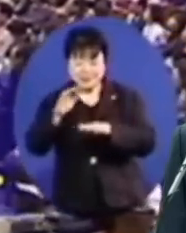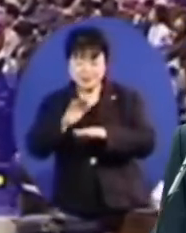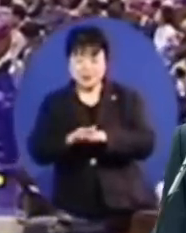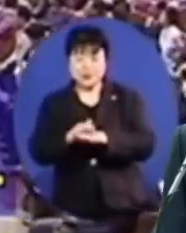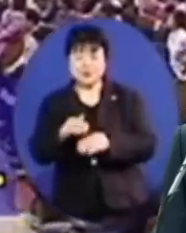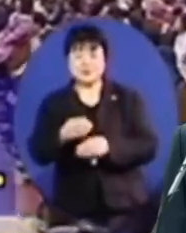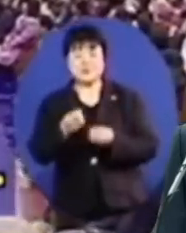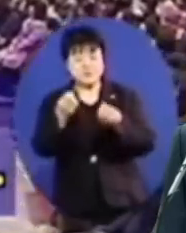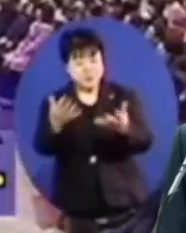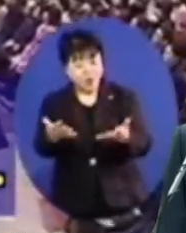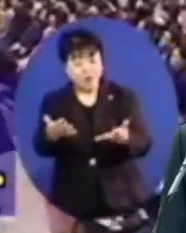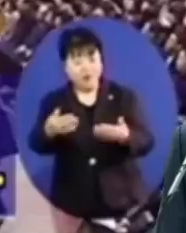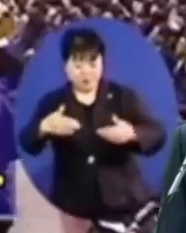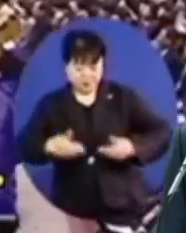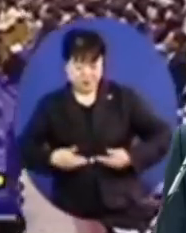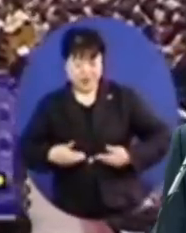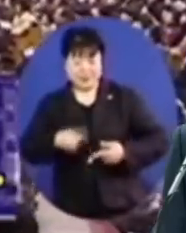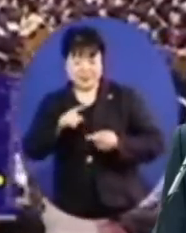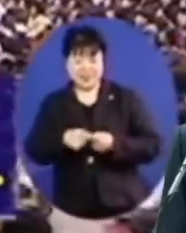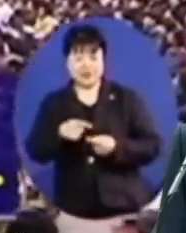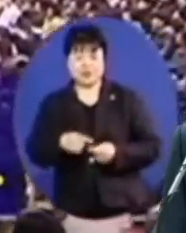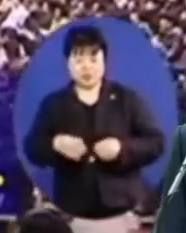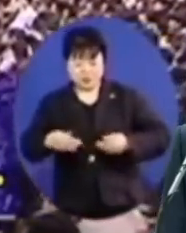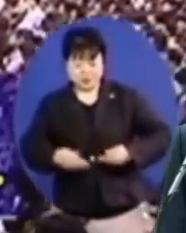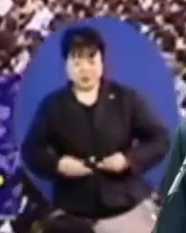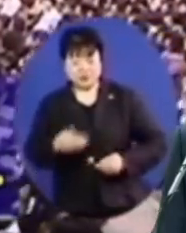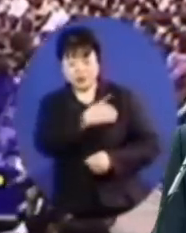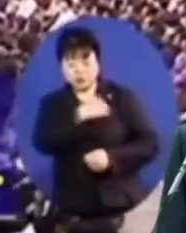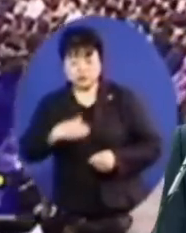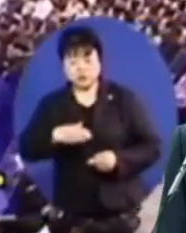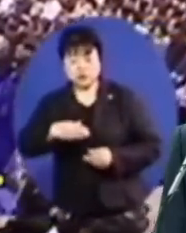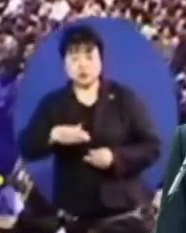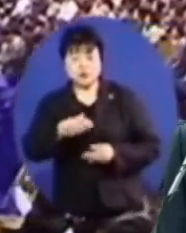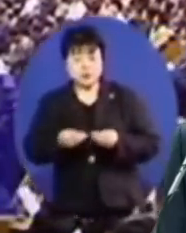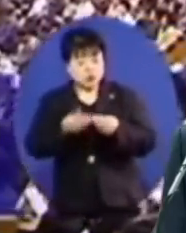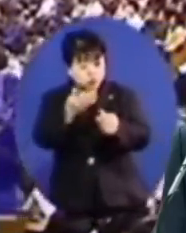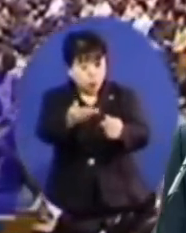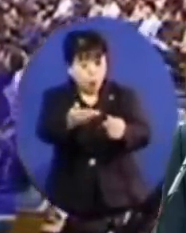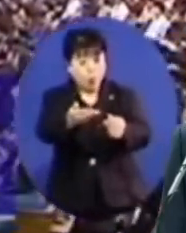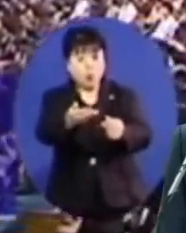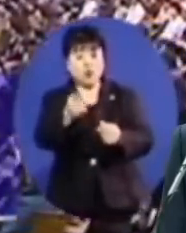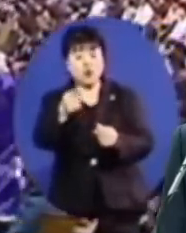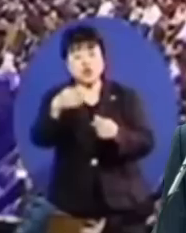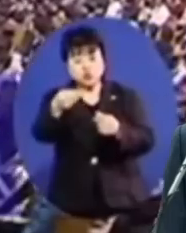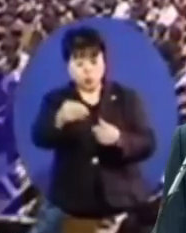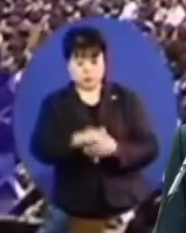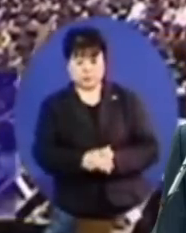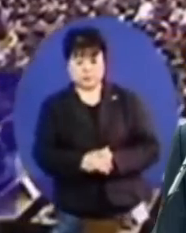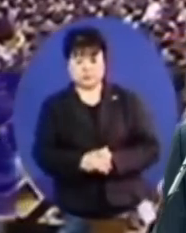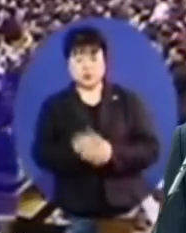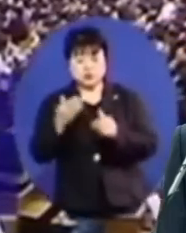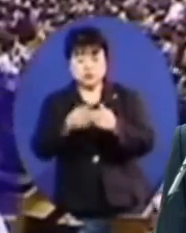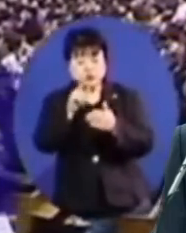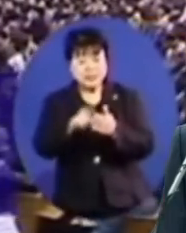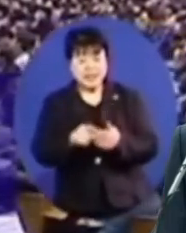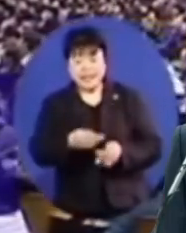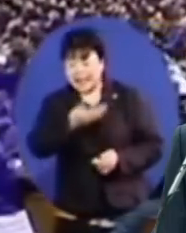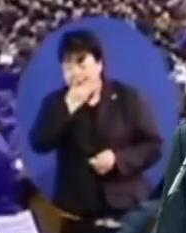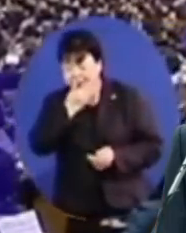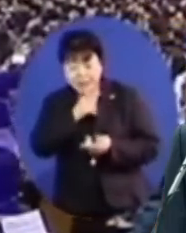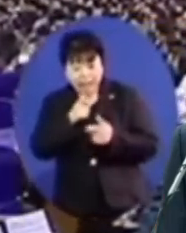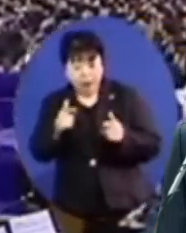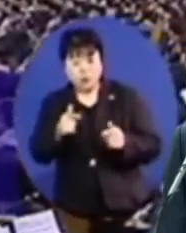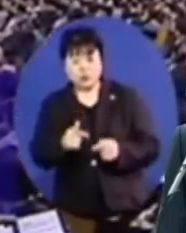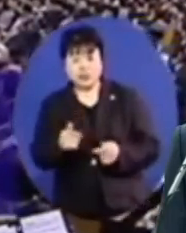그에게 펴서 그에게 필요한 대로 쓸 것을 넉넉히 구워주라. 너는 반드시 그에게 줄 것이요 줄 때에는 아끼는 마음을 품지